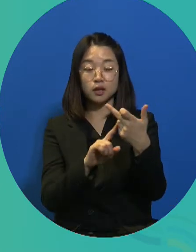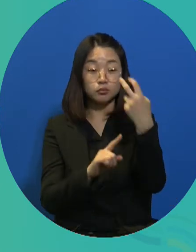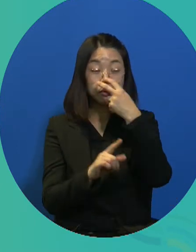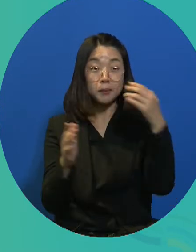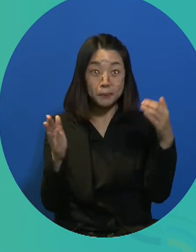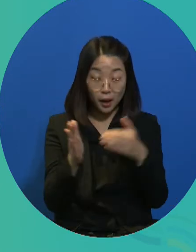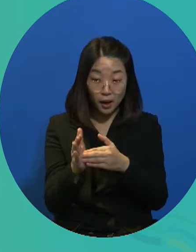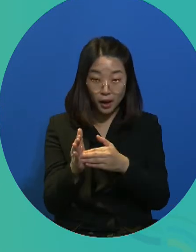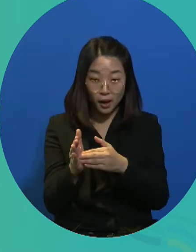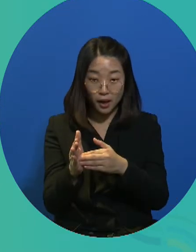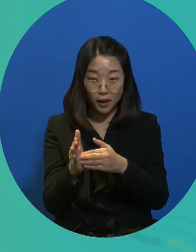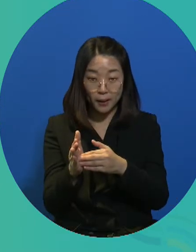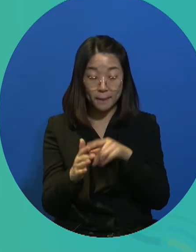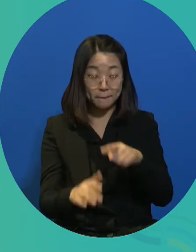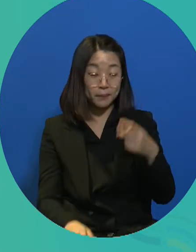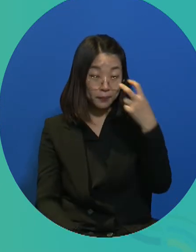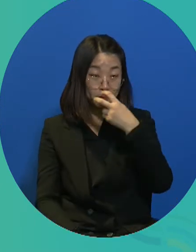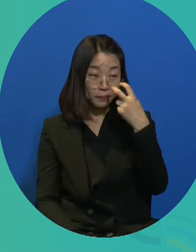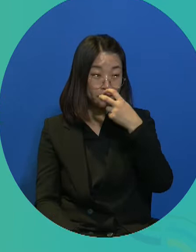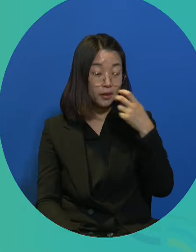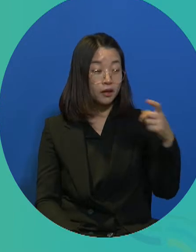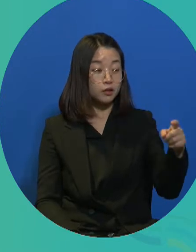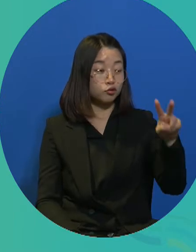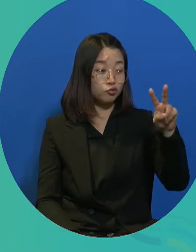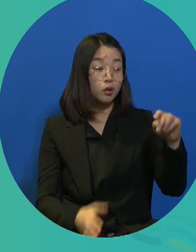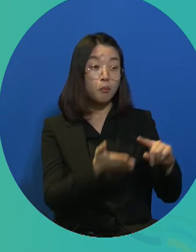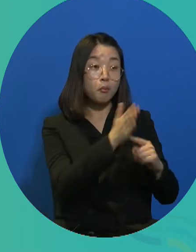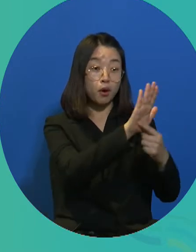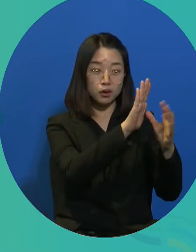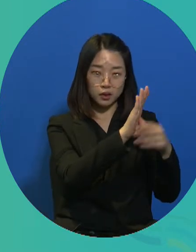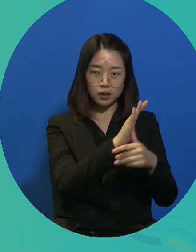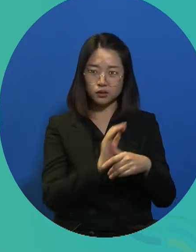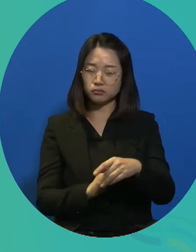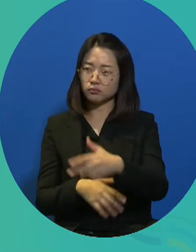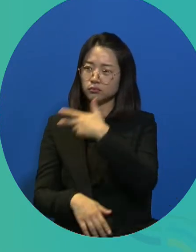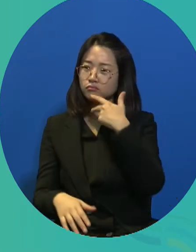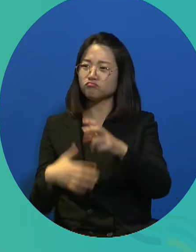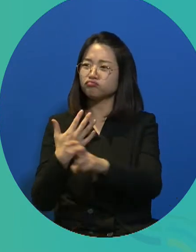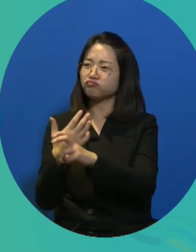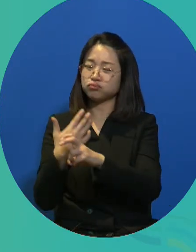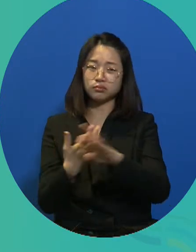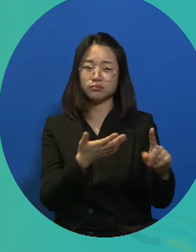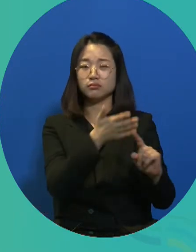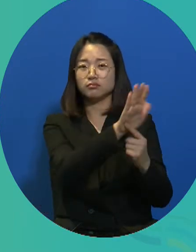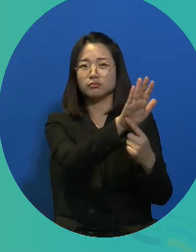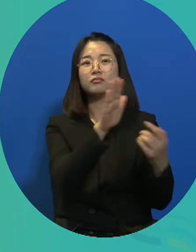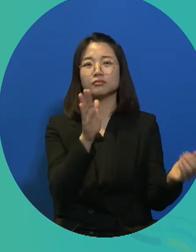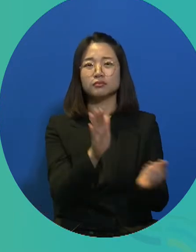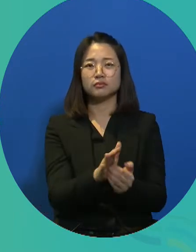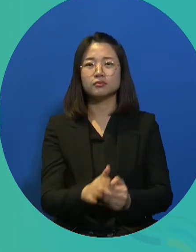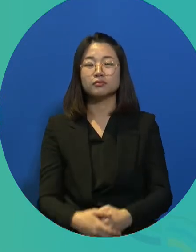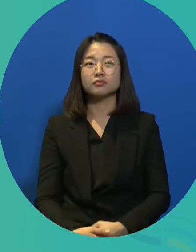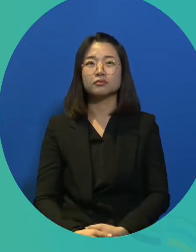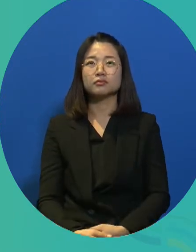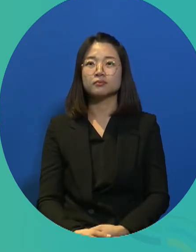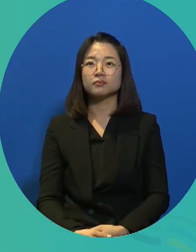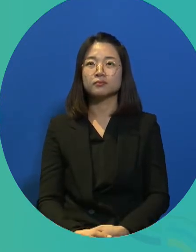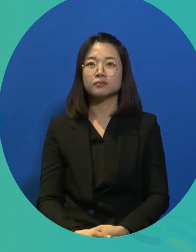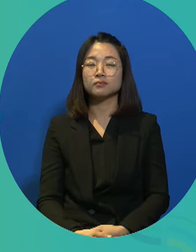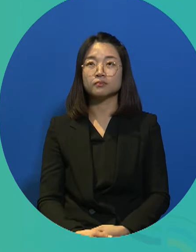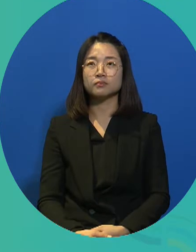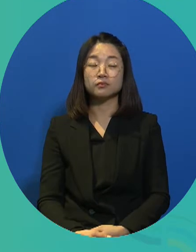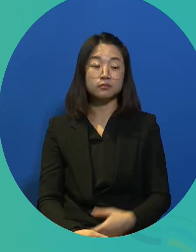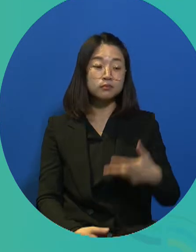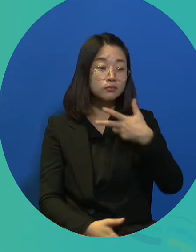이뤄졌고 역시 이 정기 검토 보고서도 마찬가지로 위반 사례가 있었다라고 보고를 했었습니다. 이것